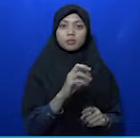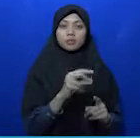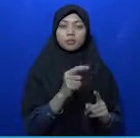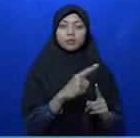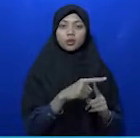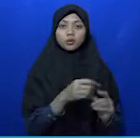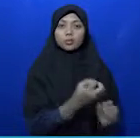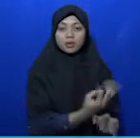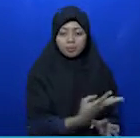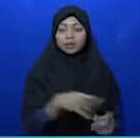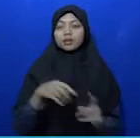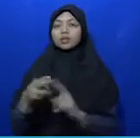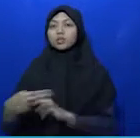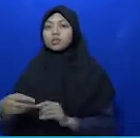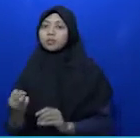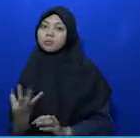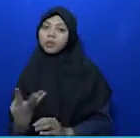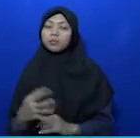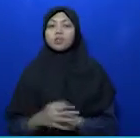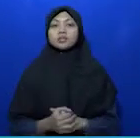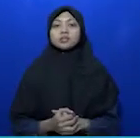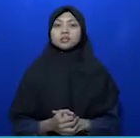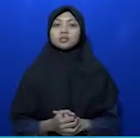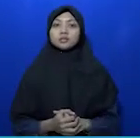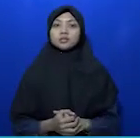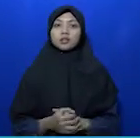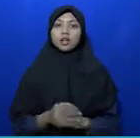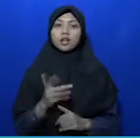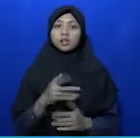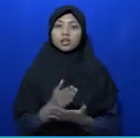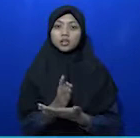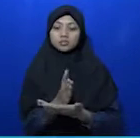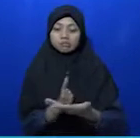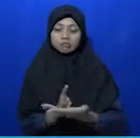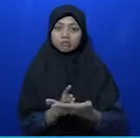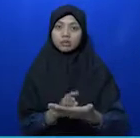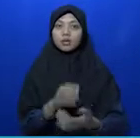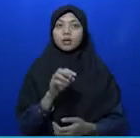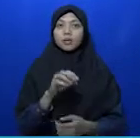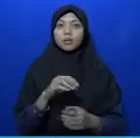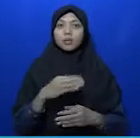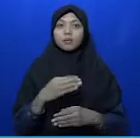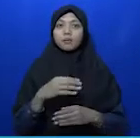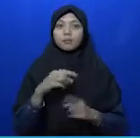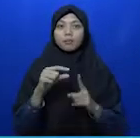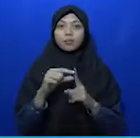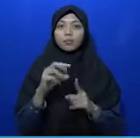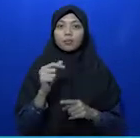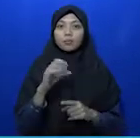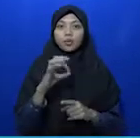yang didapat, yaitu economic interest yang saya sebut tadi, potong produksi 40%, ini dapatnya seperti itu.